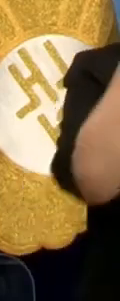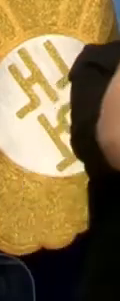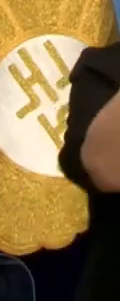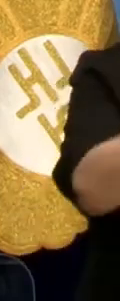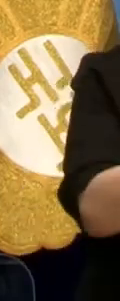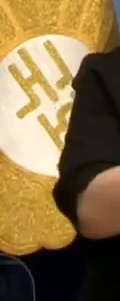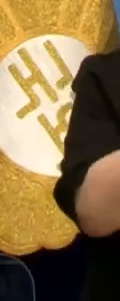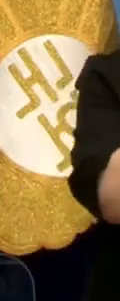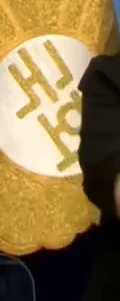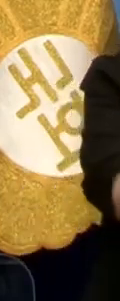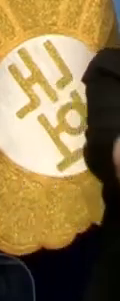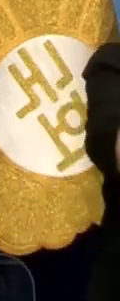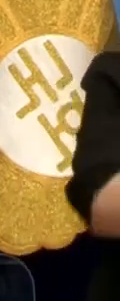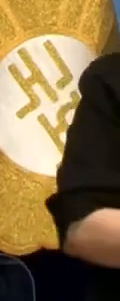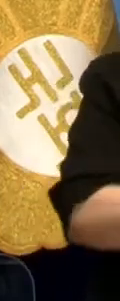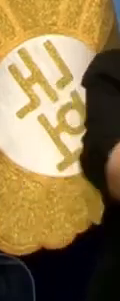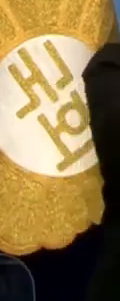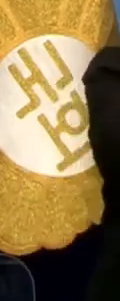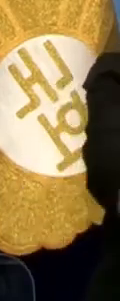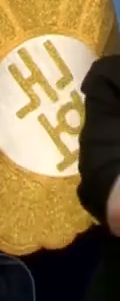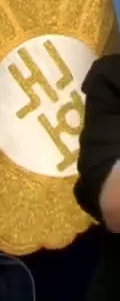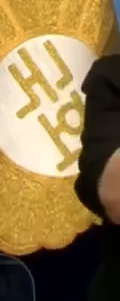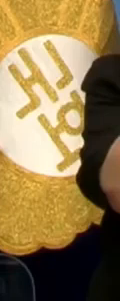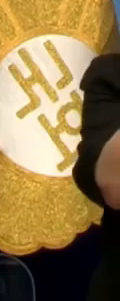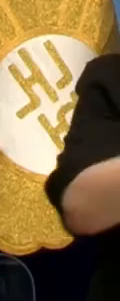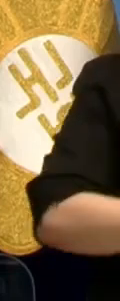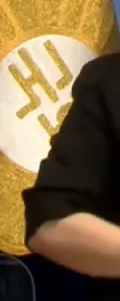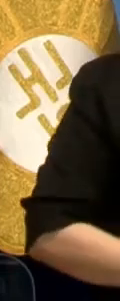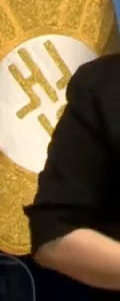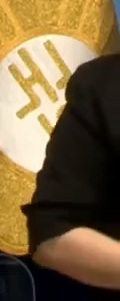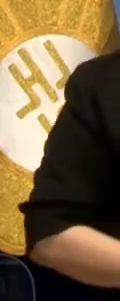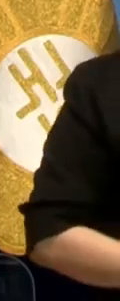기본소득과 관련된 구체적 공약을 말씀드리겠습니다.